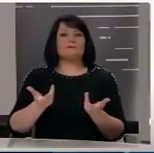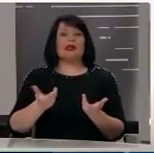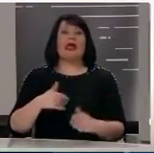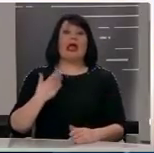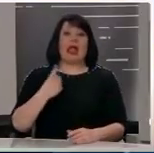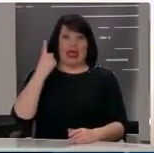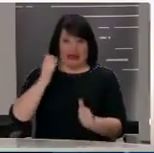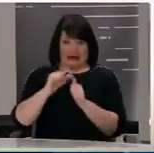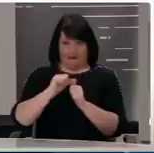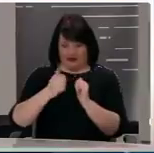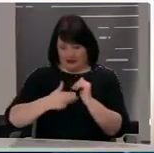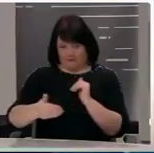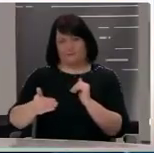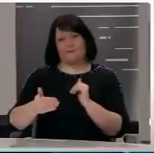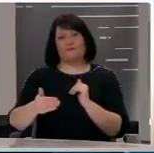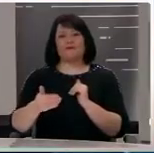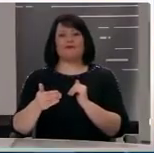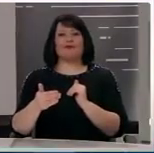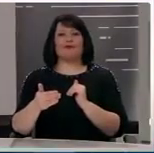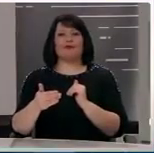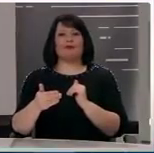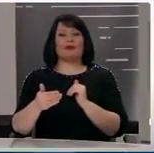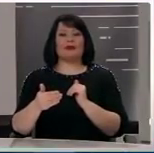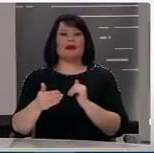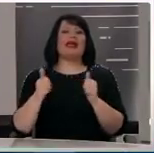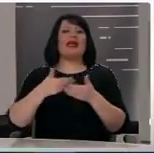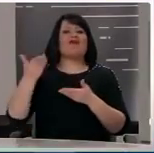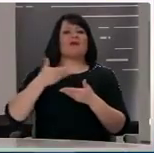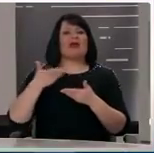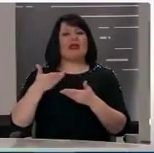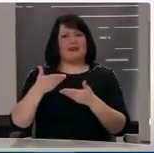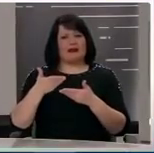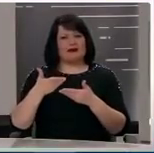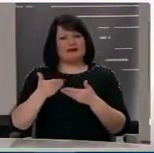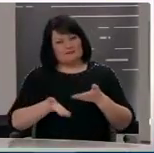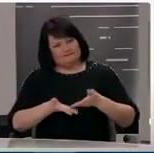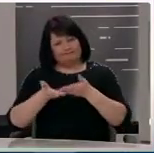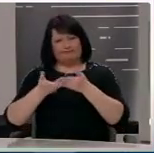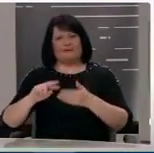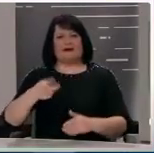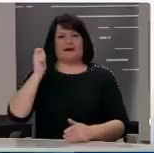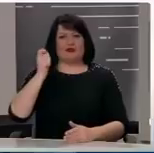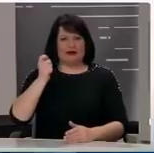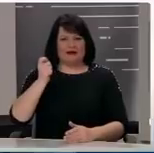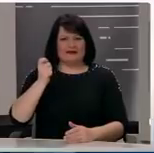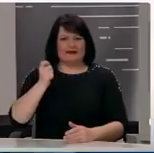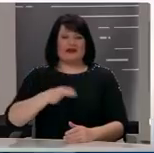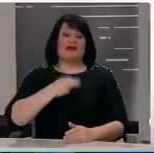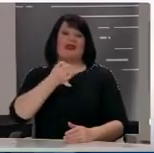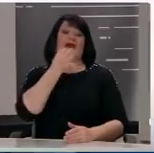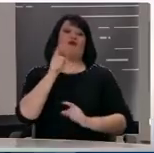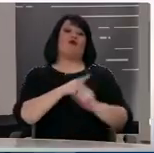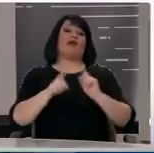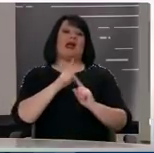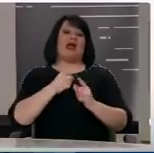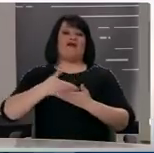Επί ένα μήνα, ο φιλικός τύπος προς την αξιωματική αντιπολίτευση, δεν θέλω να κάνω